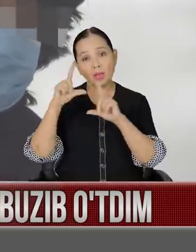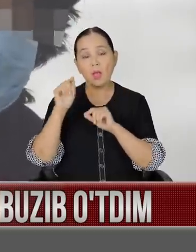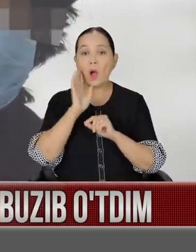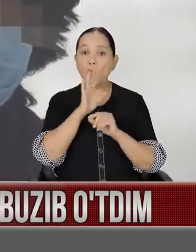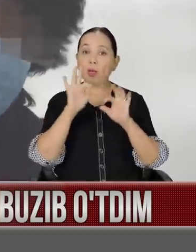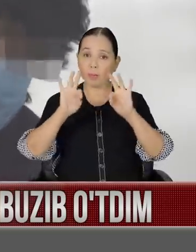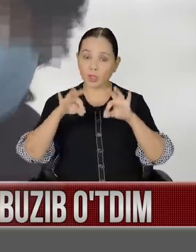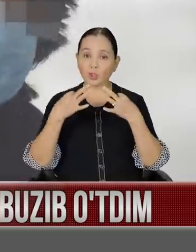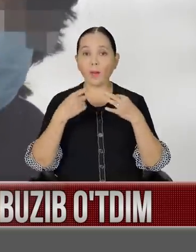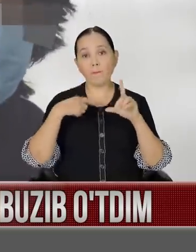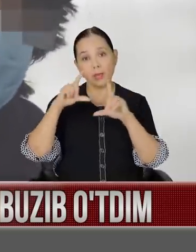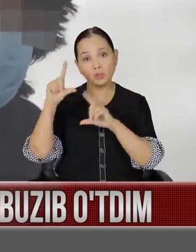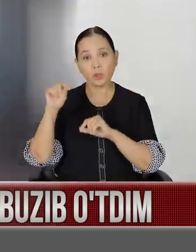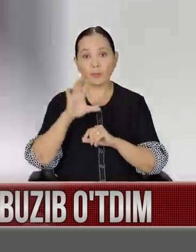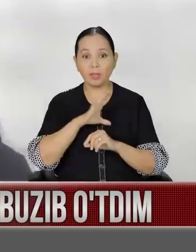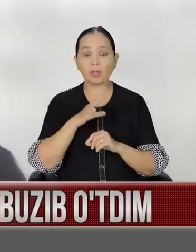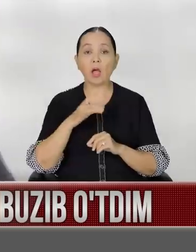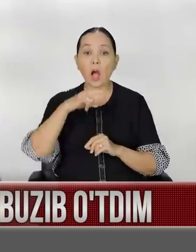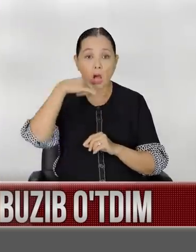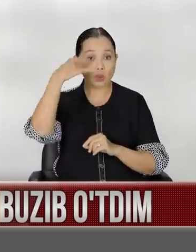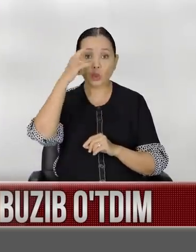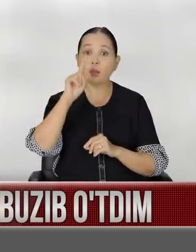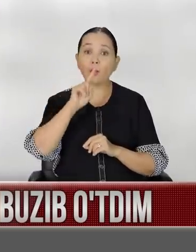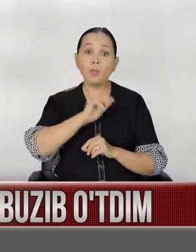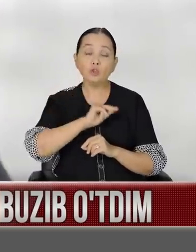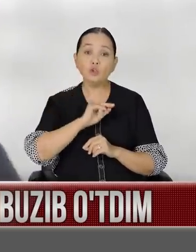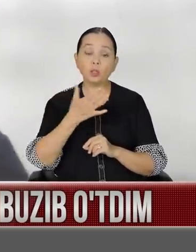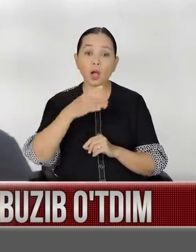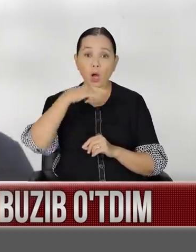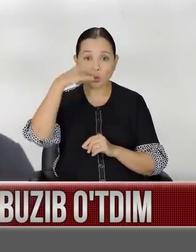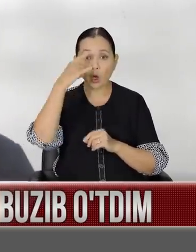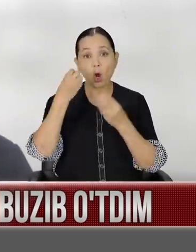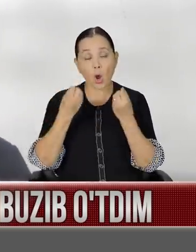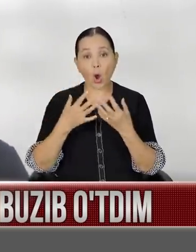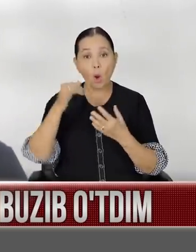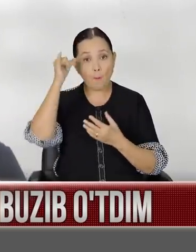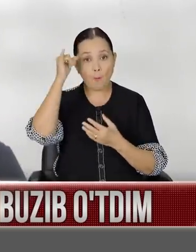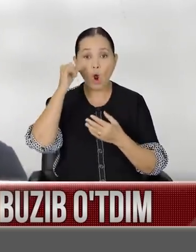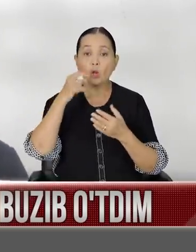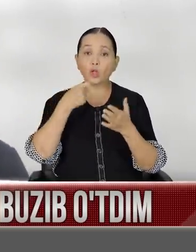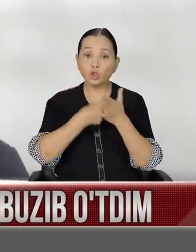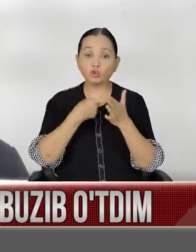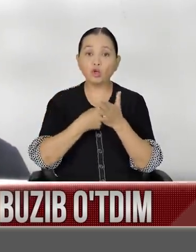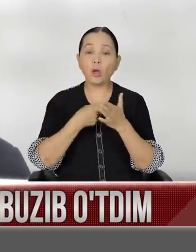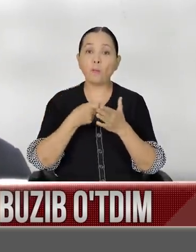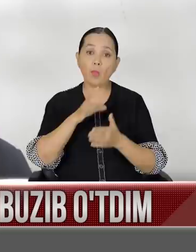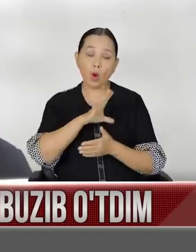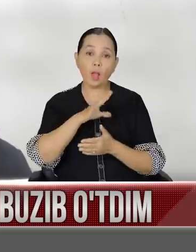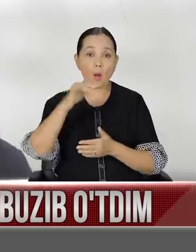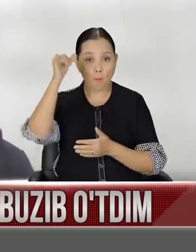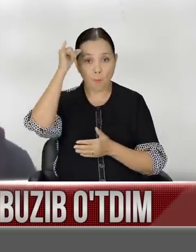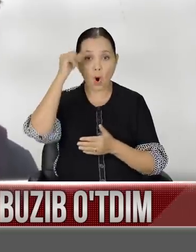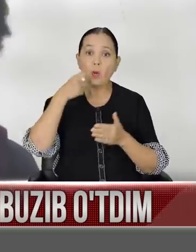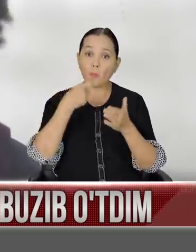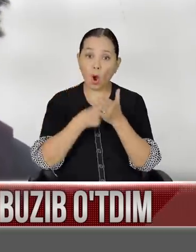onamdan razıçılığını alayım, ben çıkıp gittim ben. Bu Kazakistan'da ne iş kıldısın? Kazakistan'da adi mal bilen şugullandım, karı mal baktım. Mal